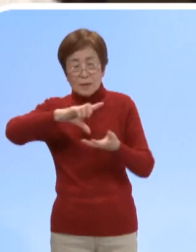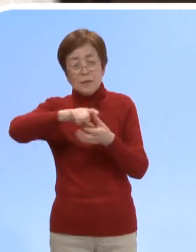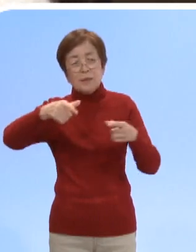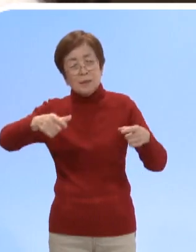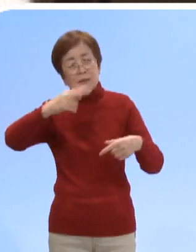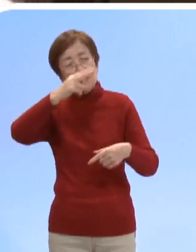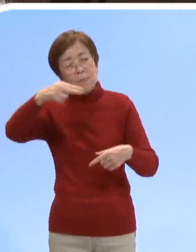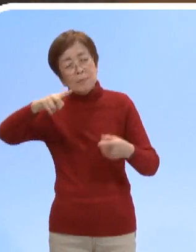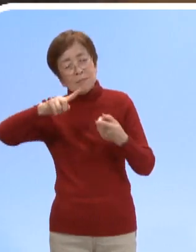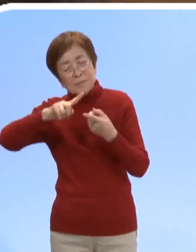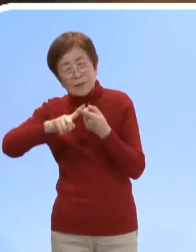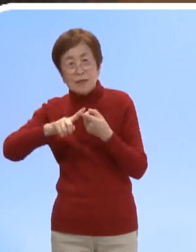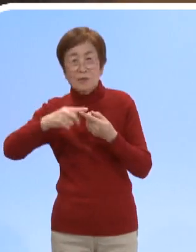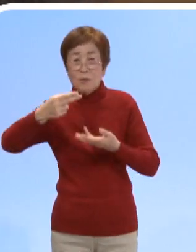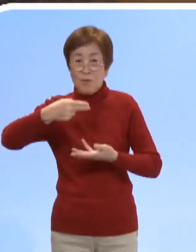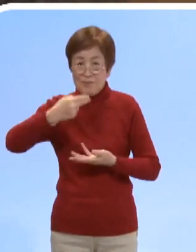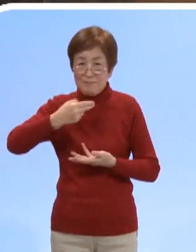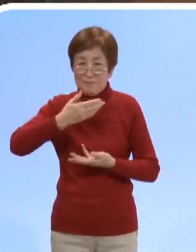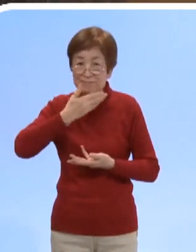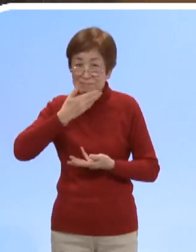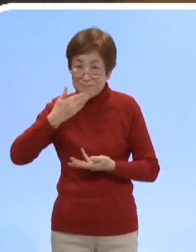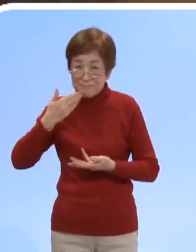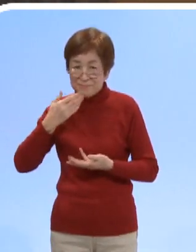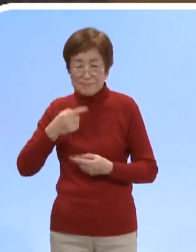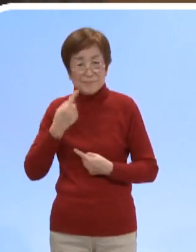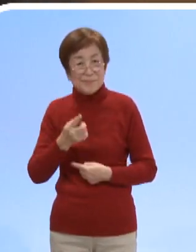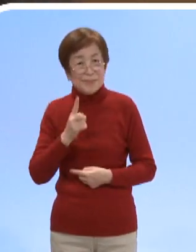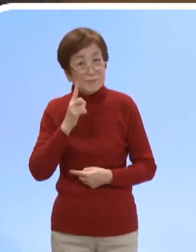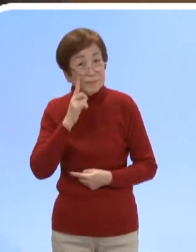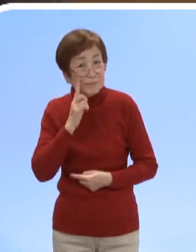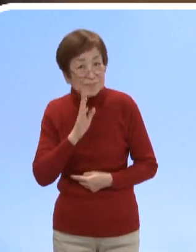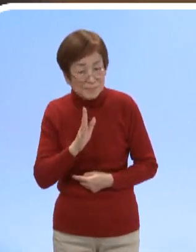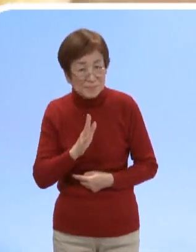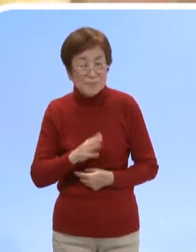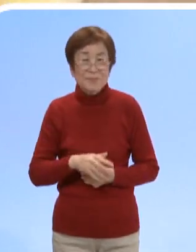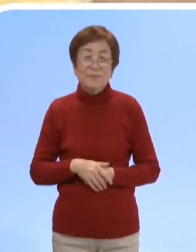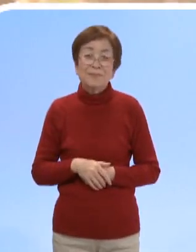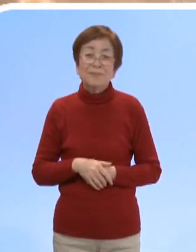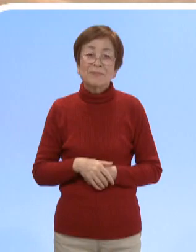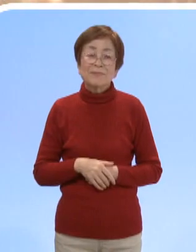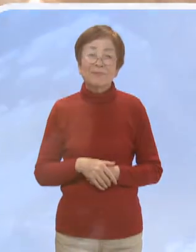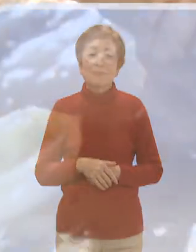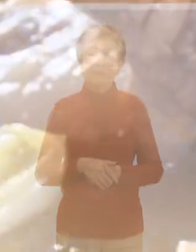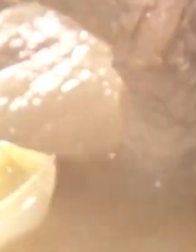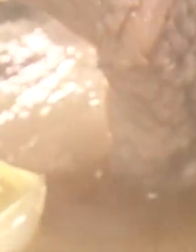ではの伝統料理。ぜひ一度味わってみてください。